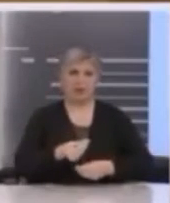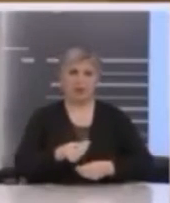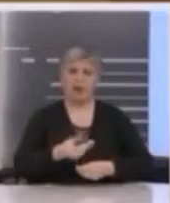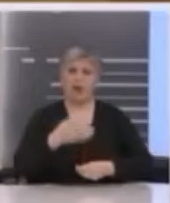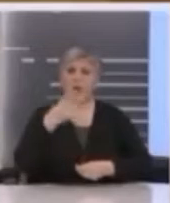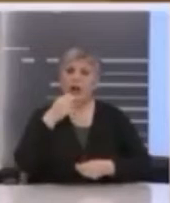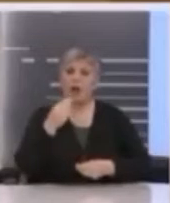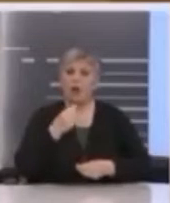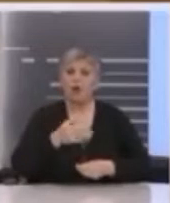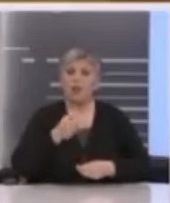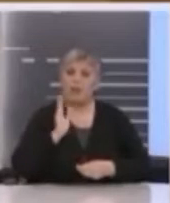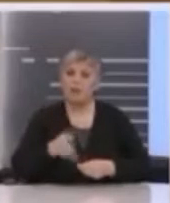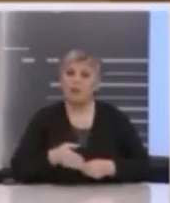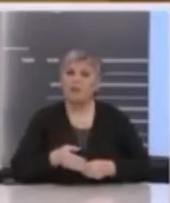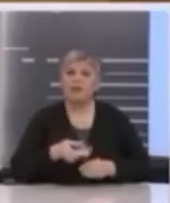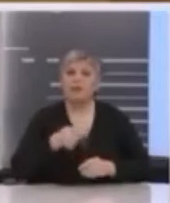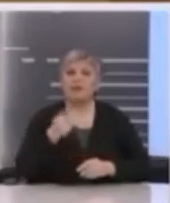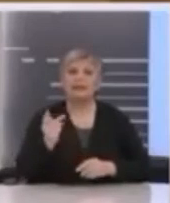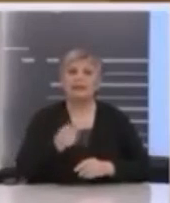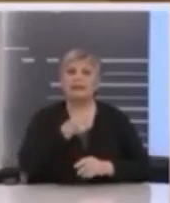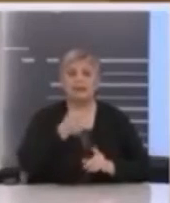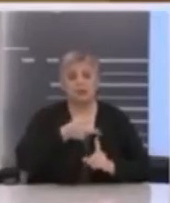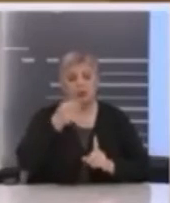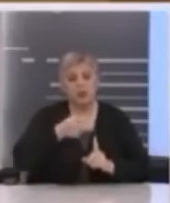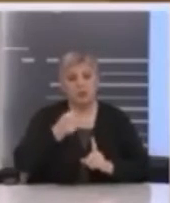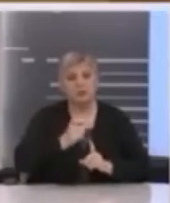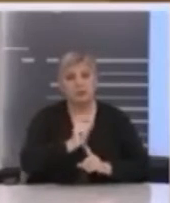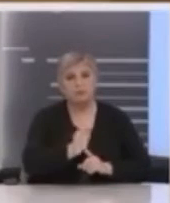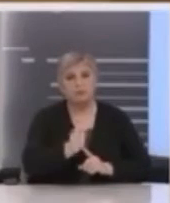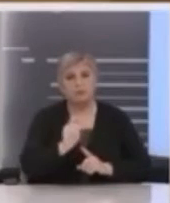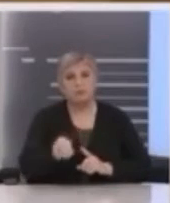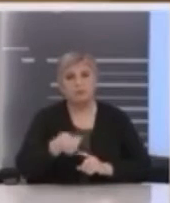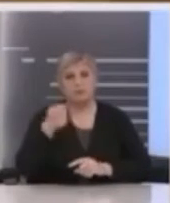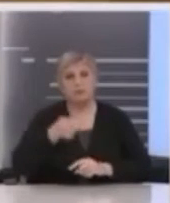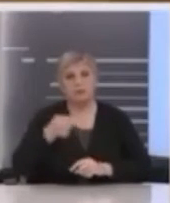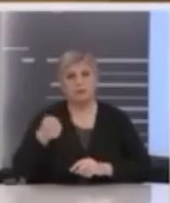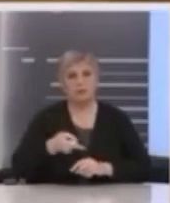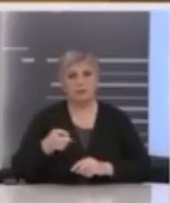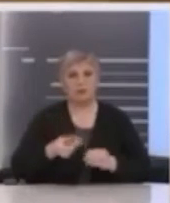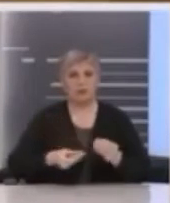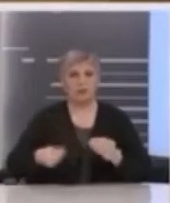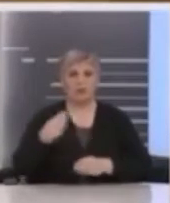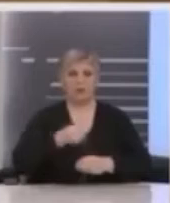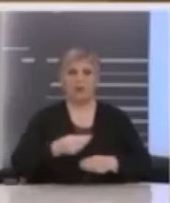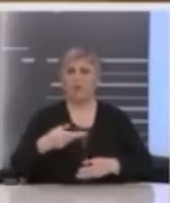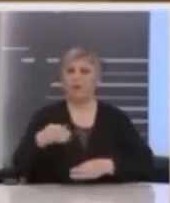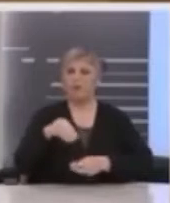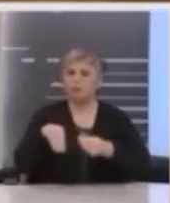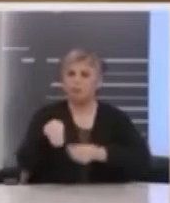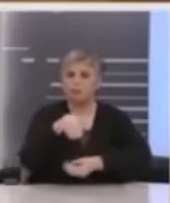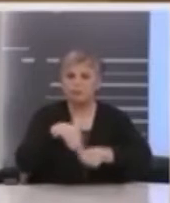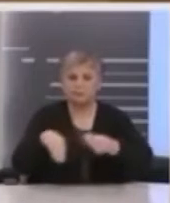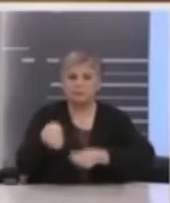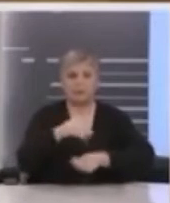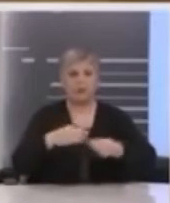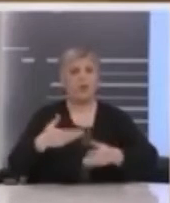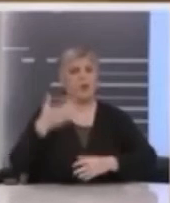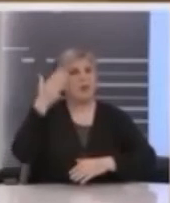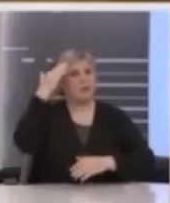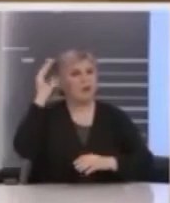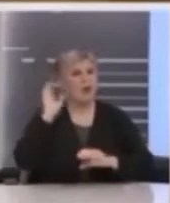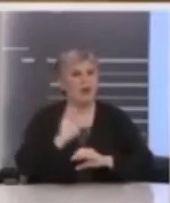περισσότερα εισοδήματα, σε μεγαλύτερη εθνική αποταμίευση, σε μεγαλύτερη ρευστότητα, σε περισσότερες επενδύσεις.